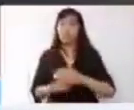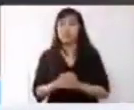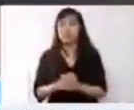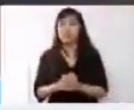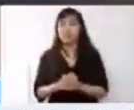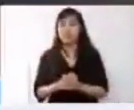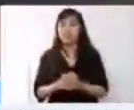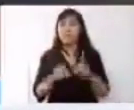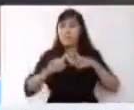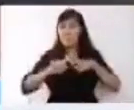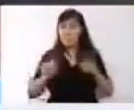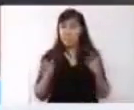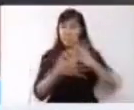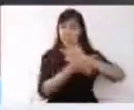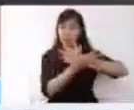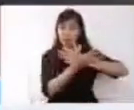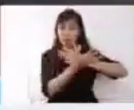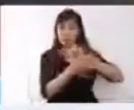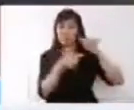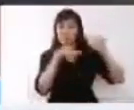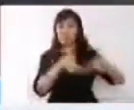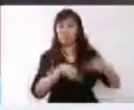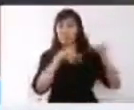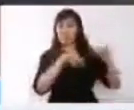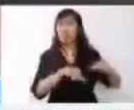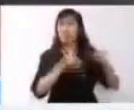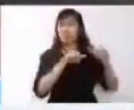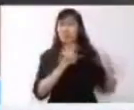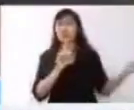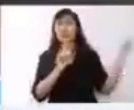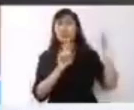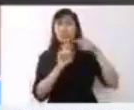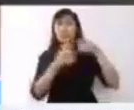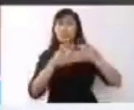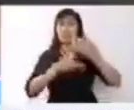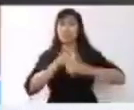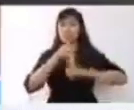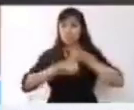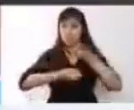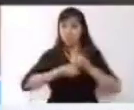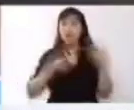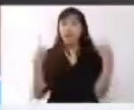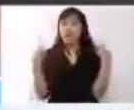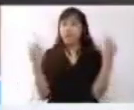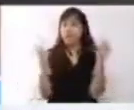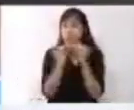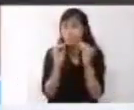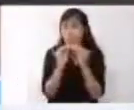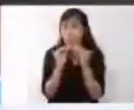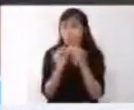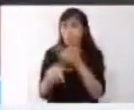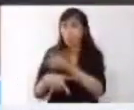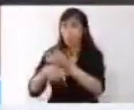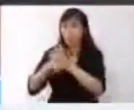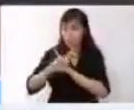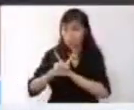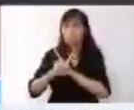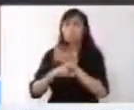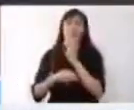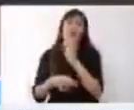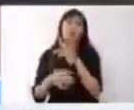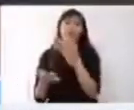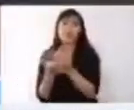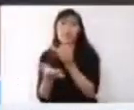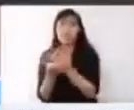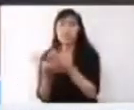December 2020. Pangalawang tanong po is if there are any new programs, meron po kami mga bagong